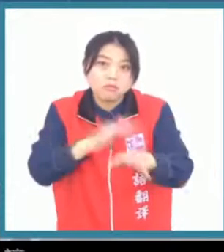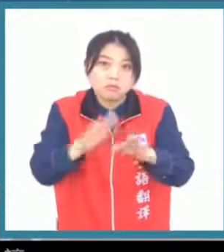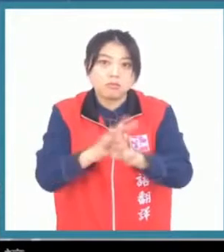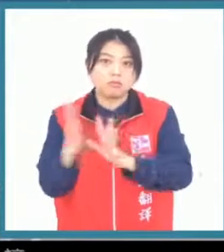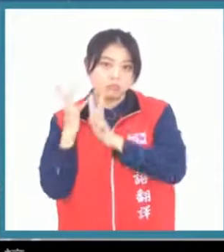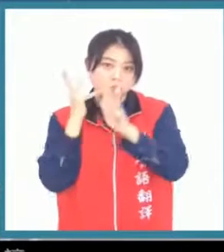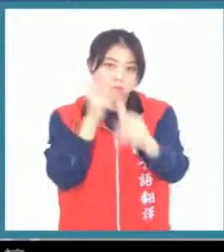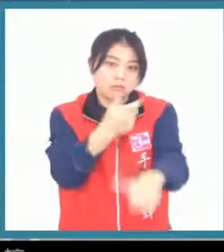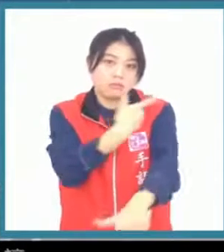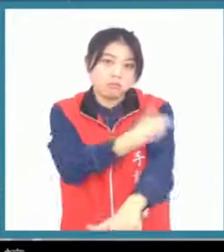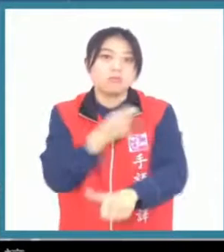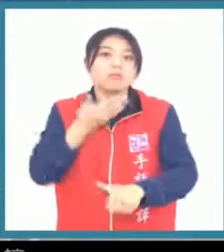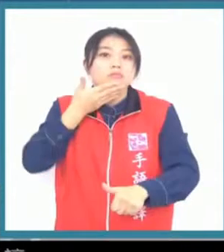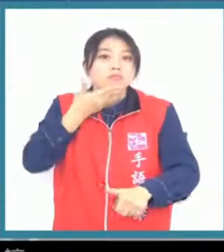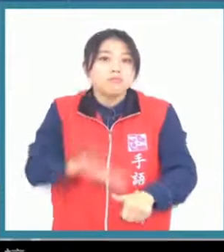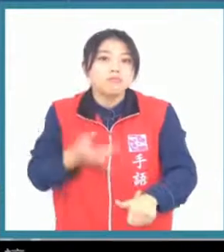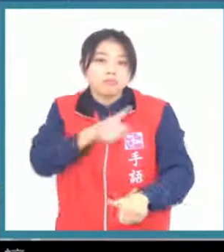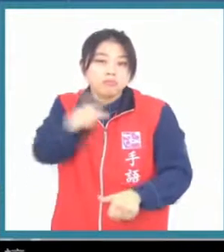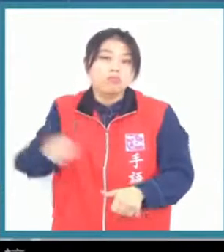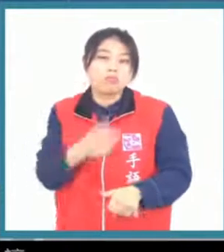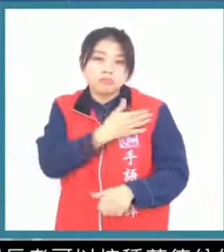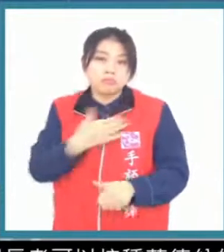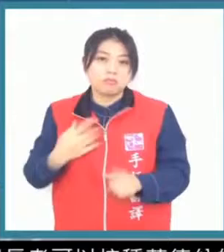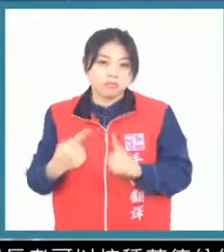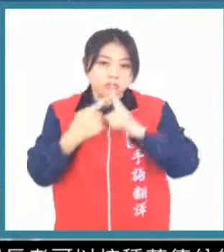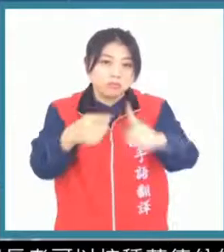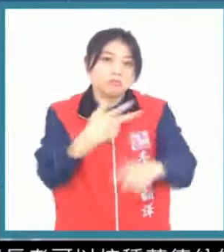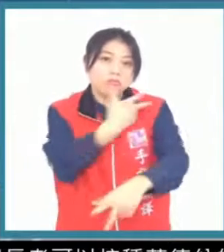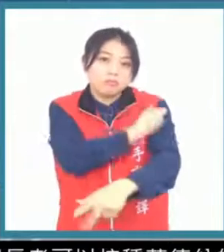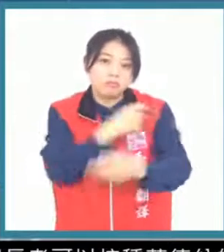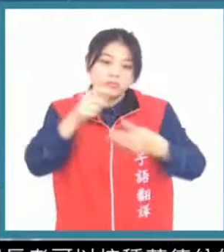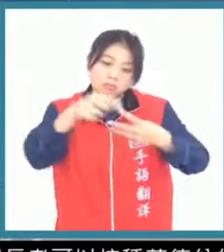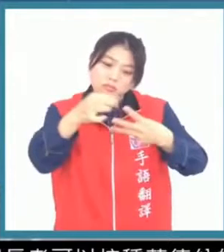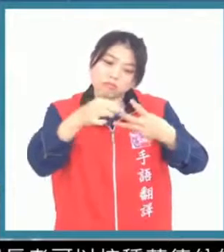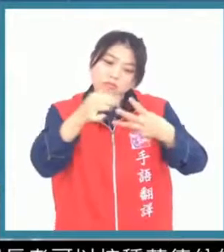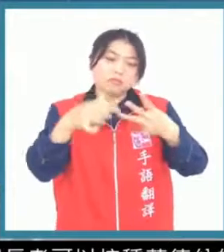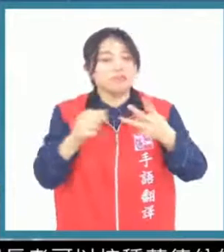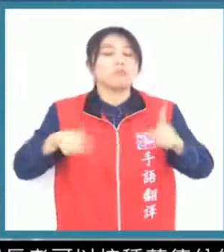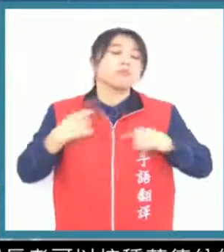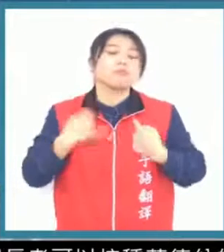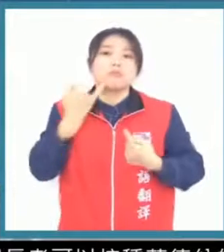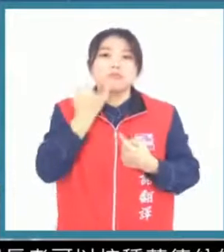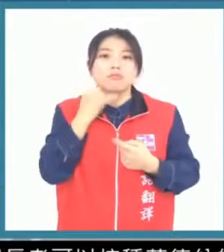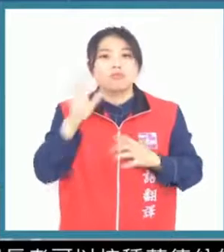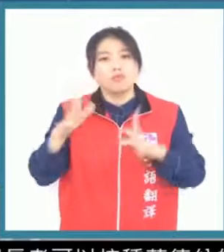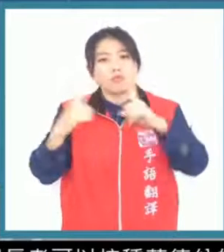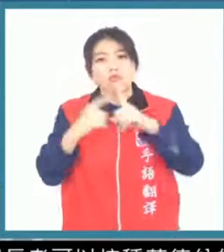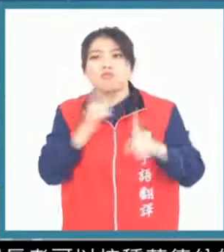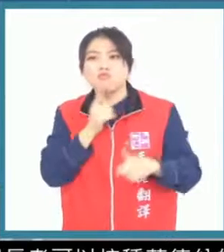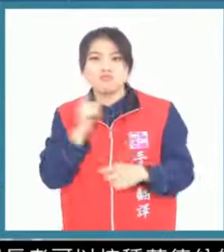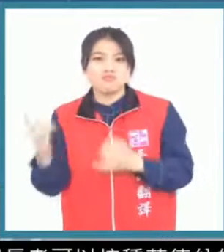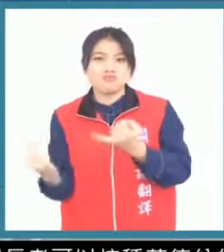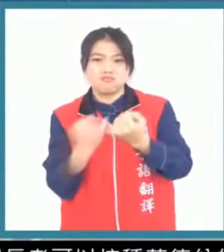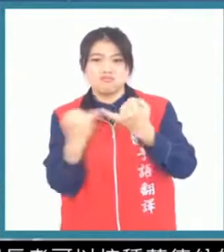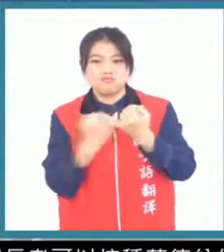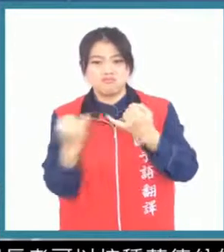的第一剂、第二剂或第三剂。因为有些是有反映说预约到过年后，那不过这个部分